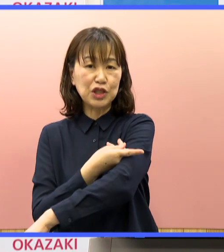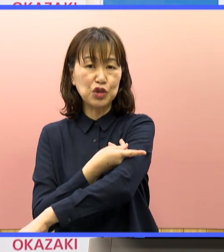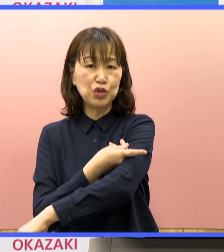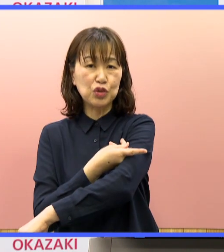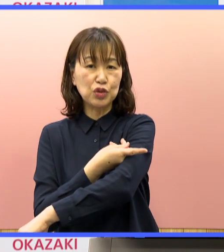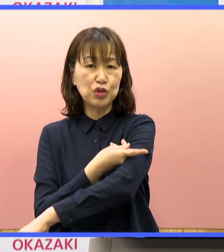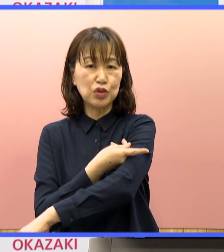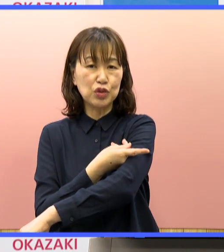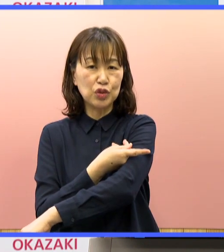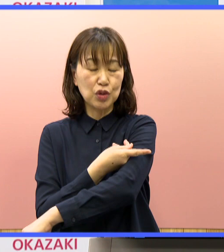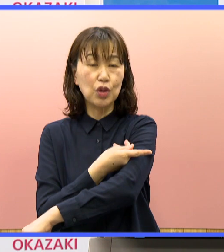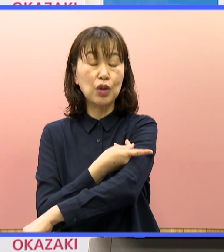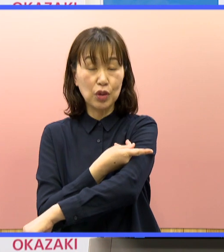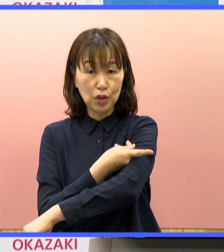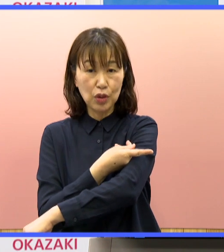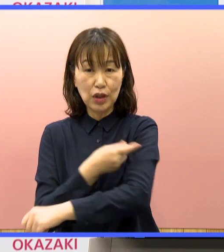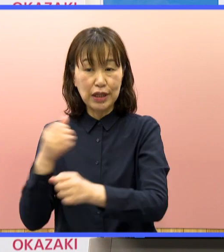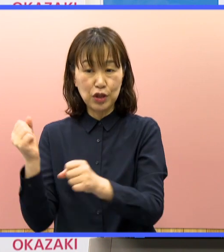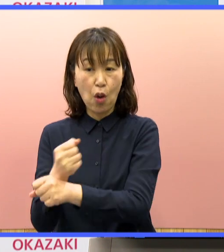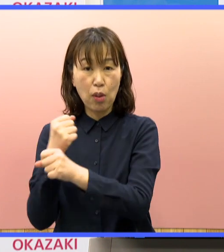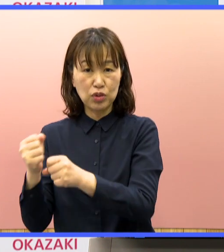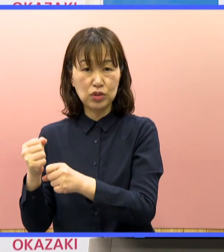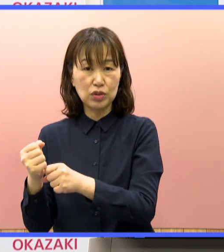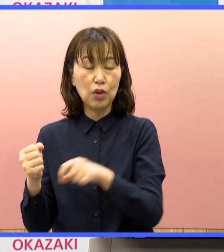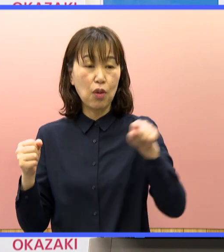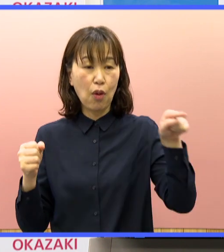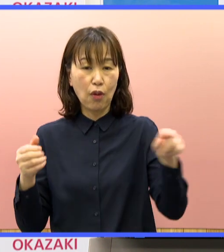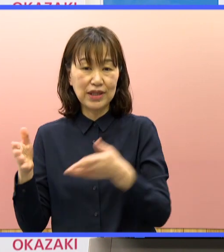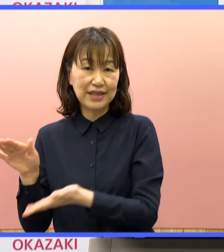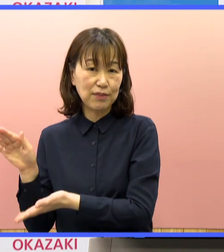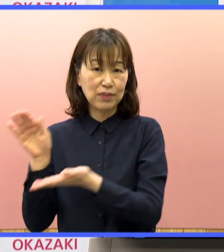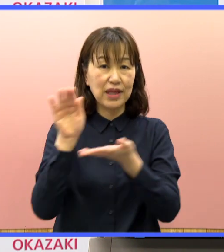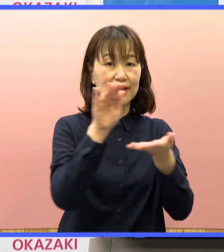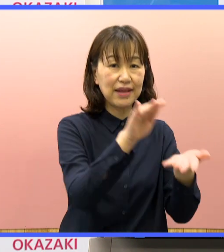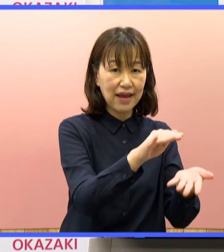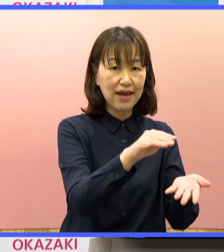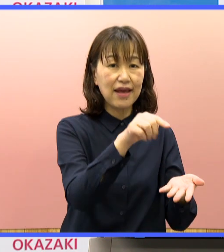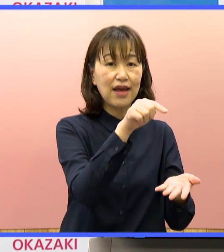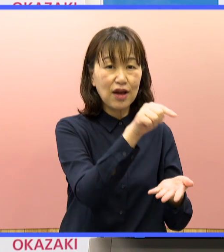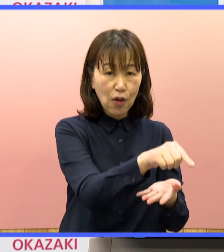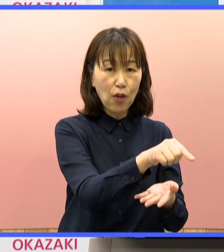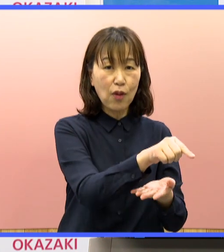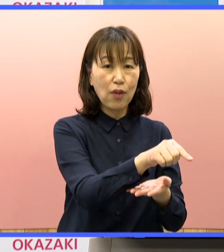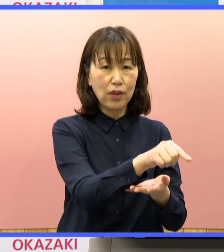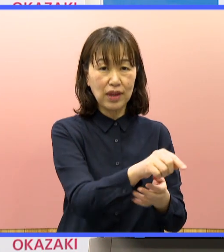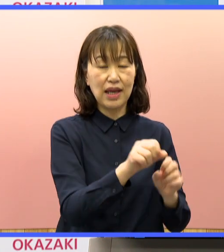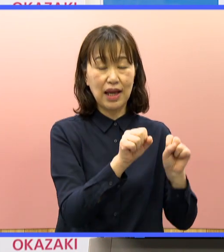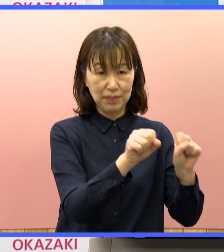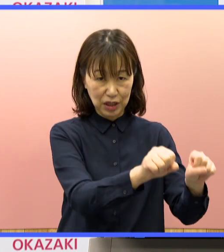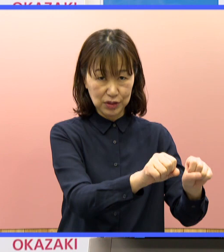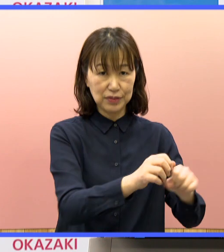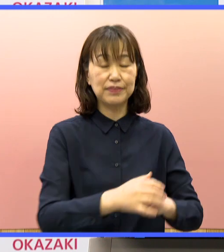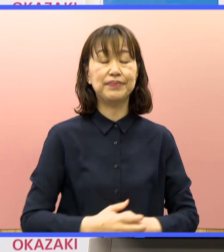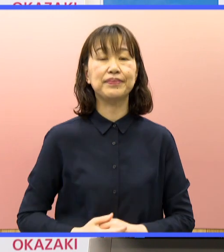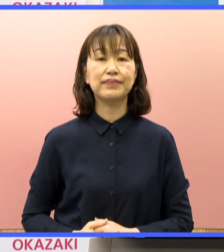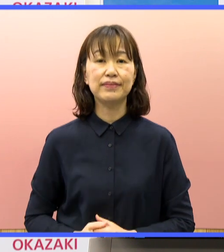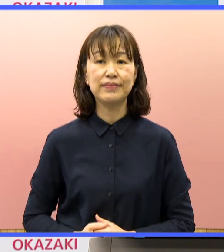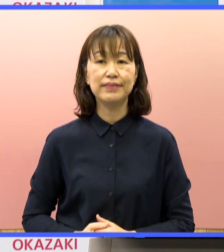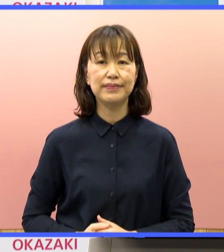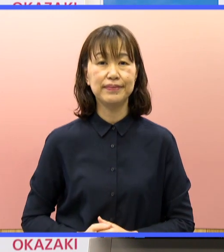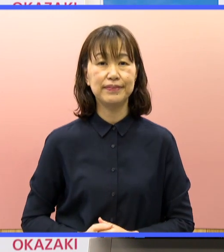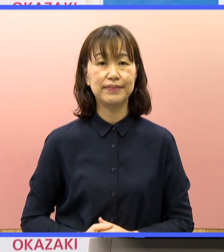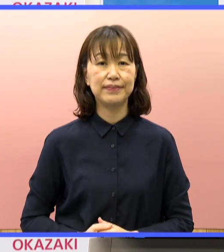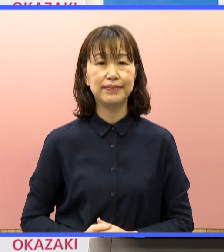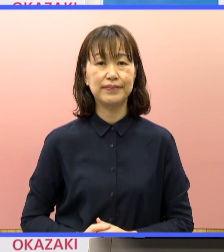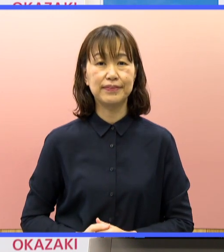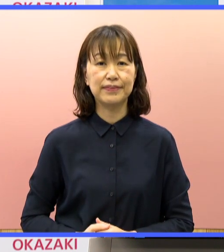種係の業務を当該室に移管し、予防接種1係と予防接種2係の2係体